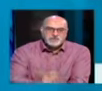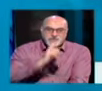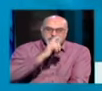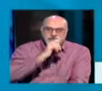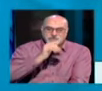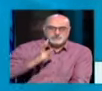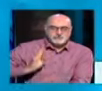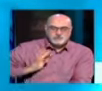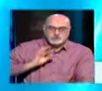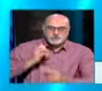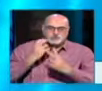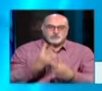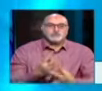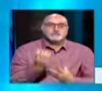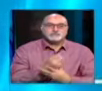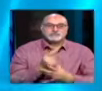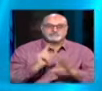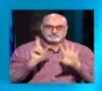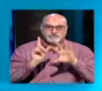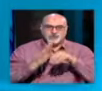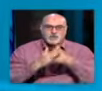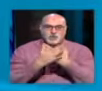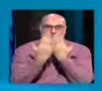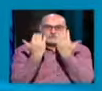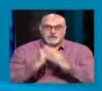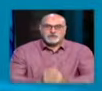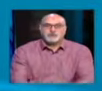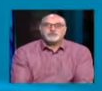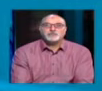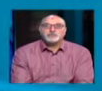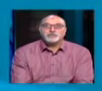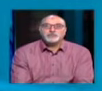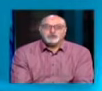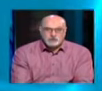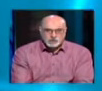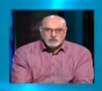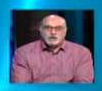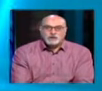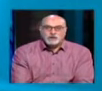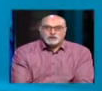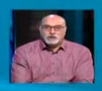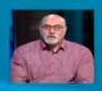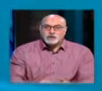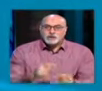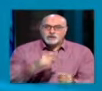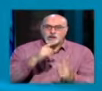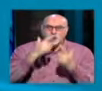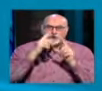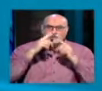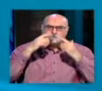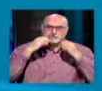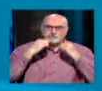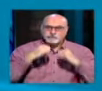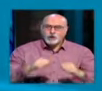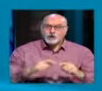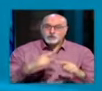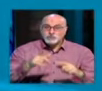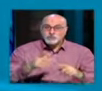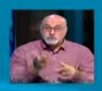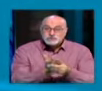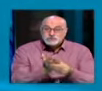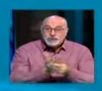السابعة تماما بتوقيت الجزائر، موعد النشاط الصباحية، أهلا بكم. بداية وبلهجة قوية، قوة اعتناقها